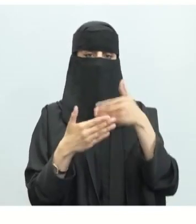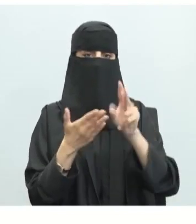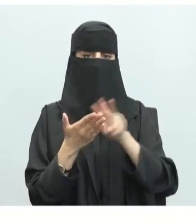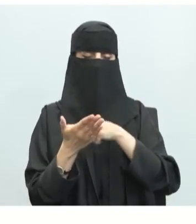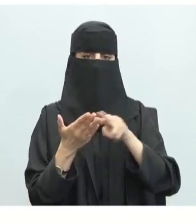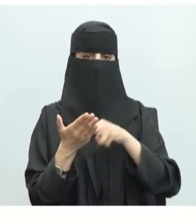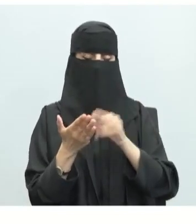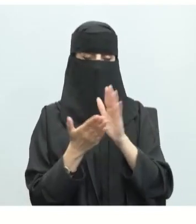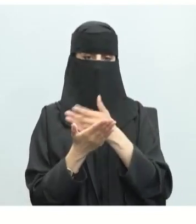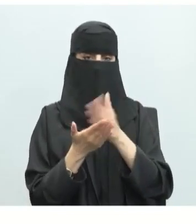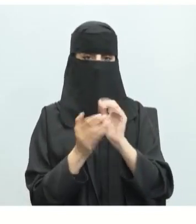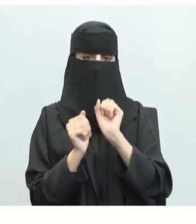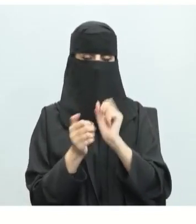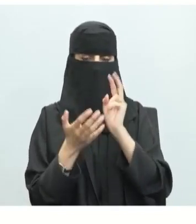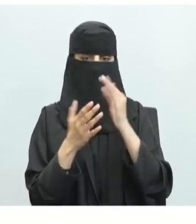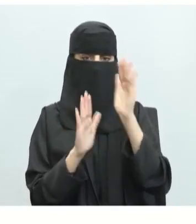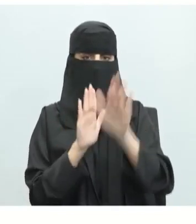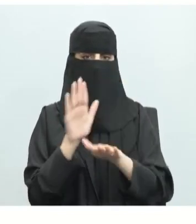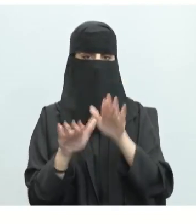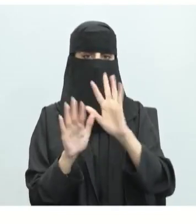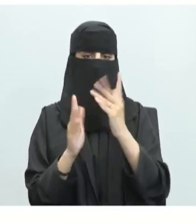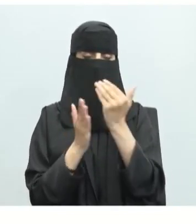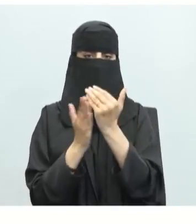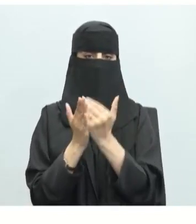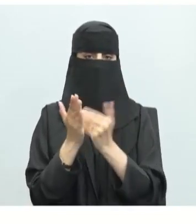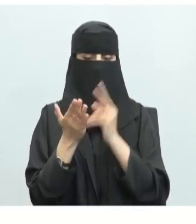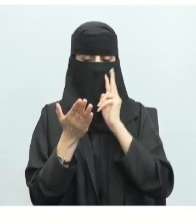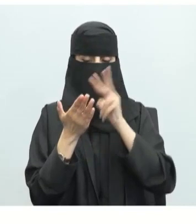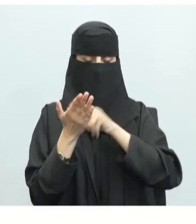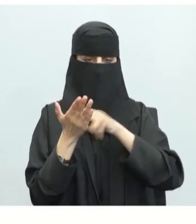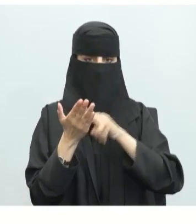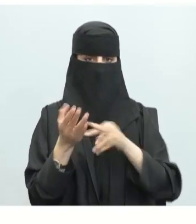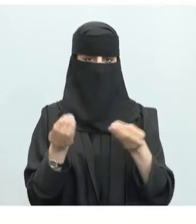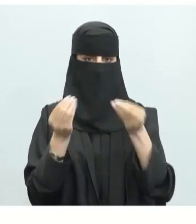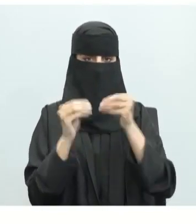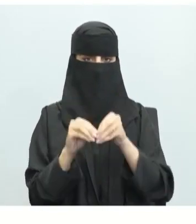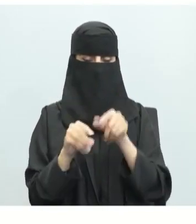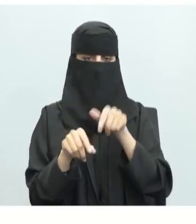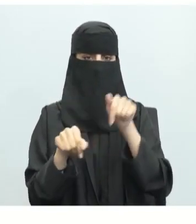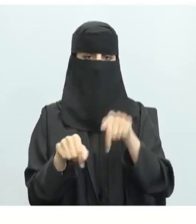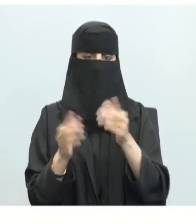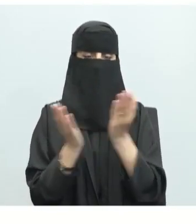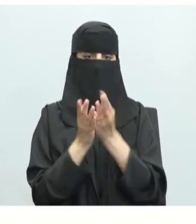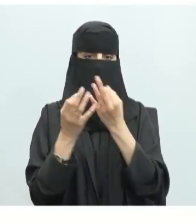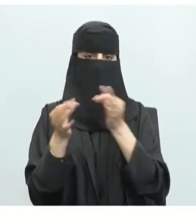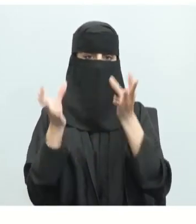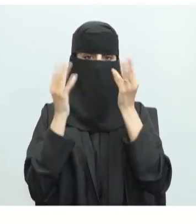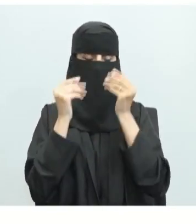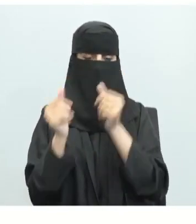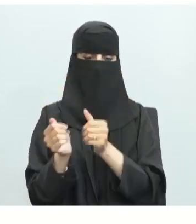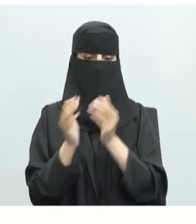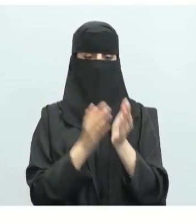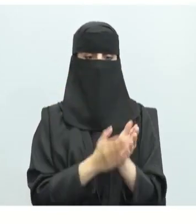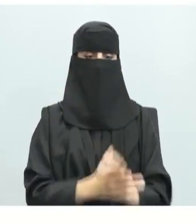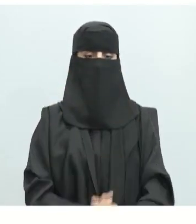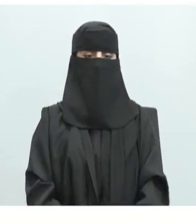خطوات القراءة المتعمقة. إذا هذا ما تعلمناه أو قمنا باسترجاعه من خلال درسنا